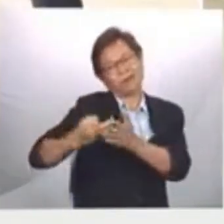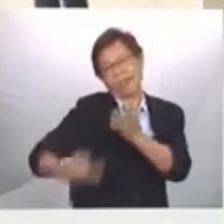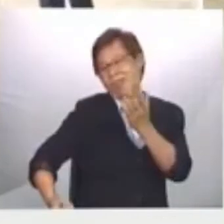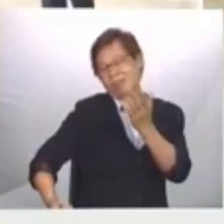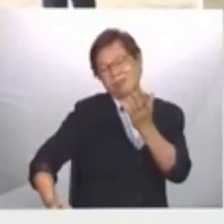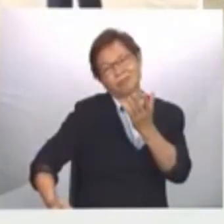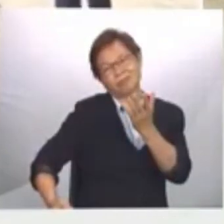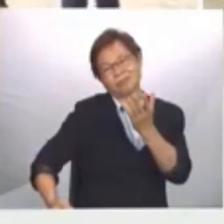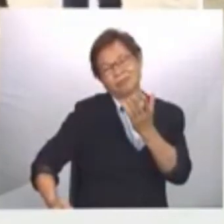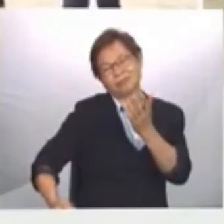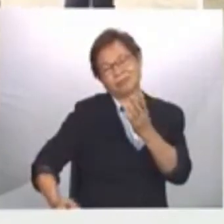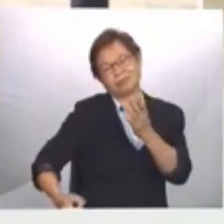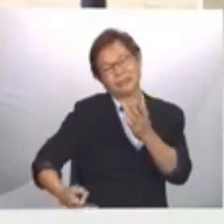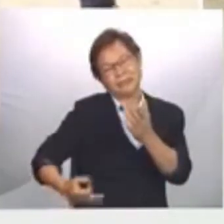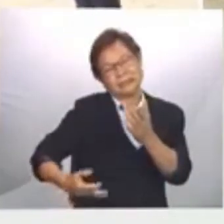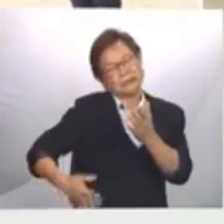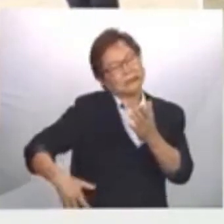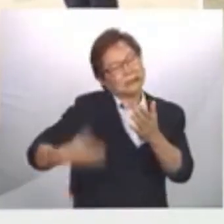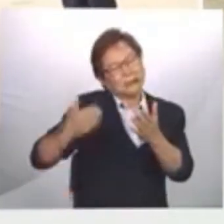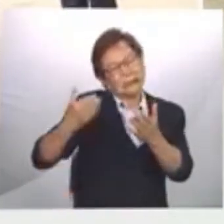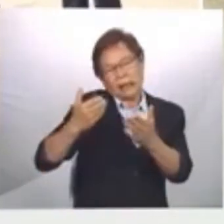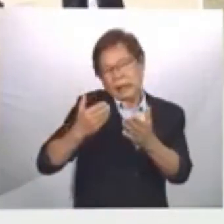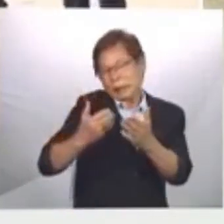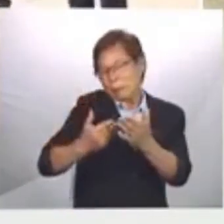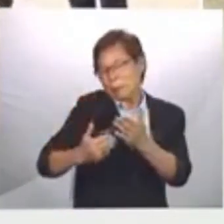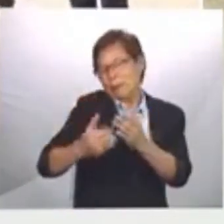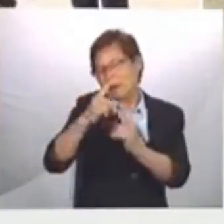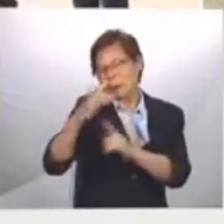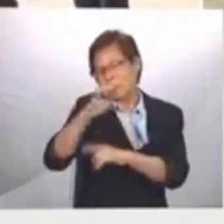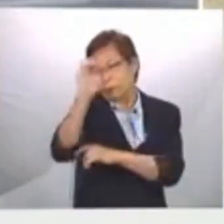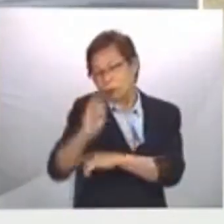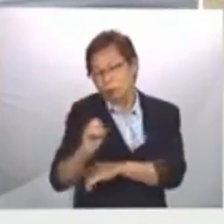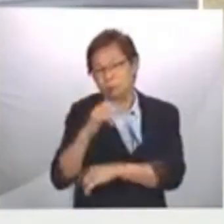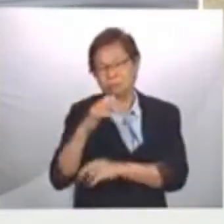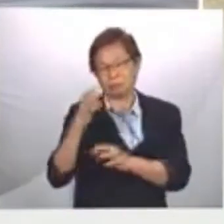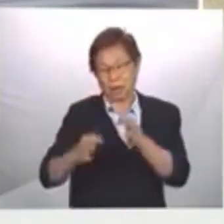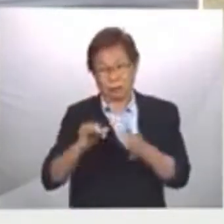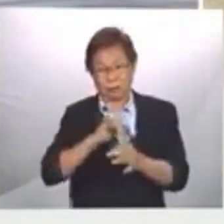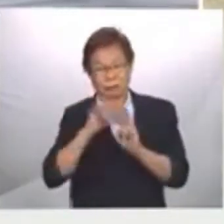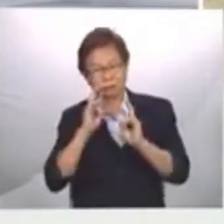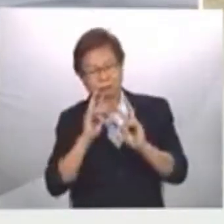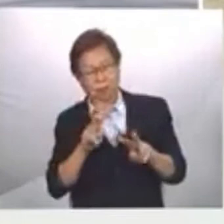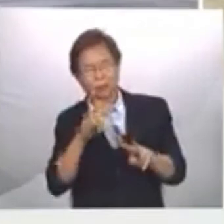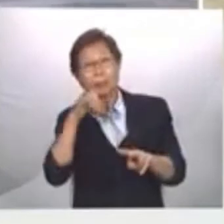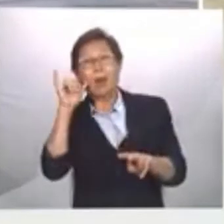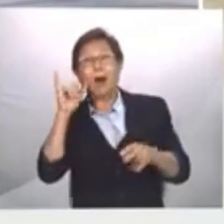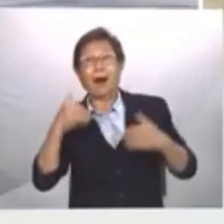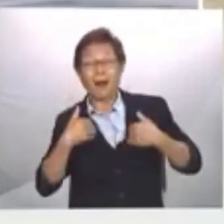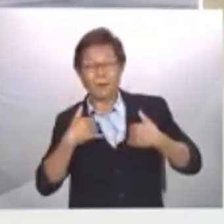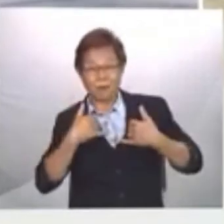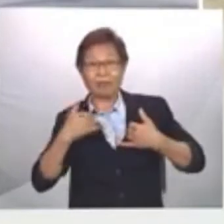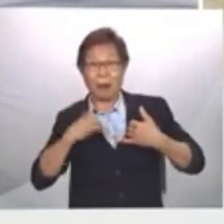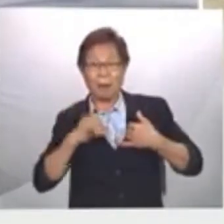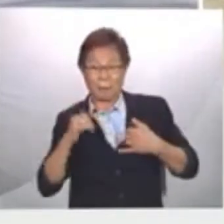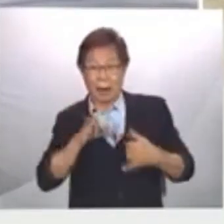hampir sepenuhnya dilaksanakan. Kalau kita lihat semalam, saya berada di sebuah